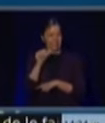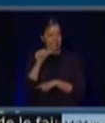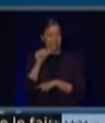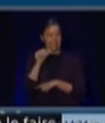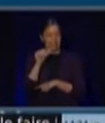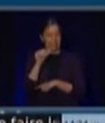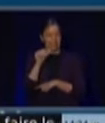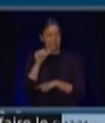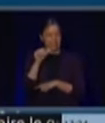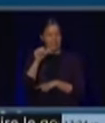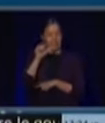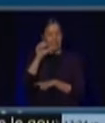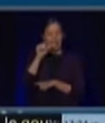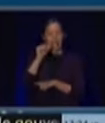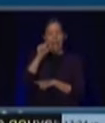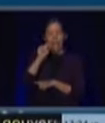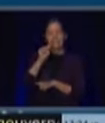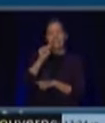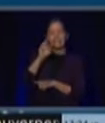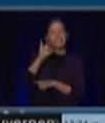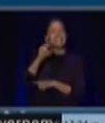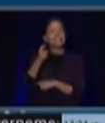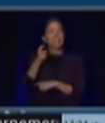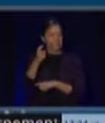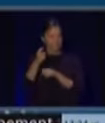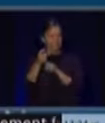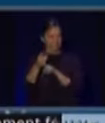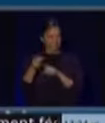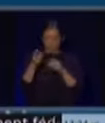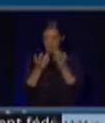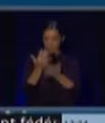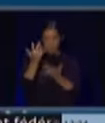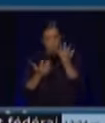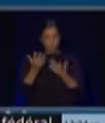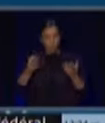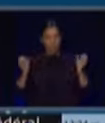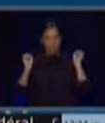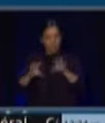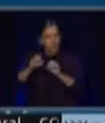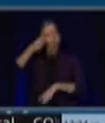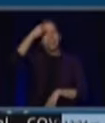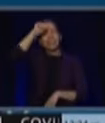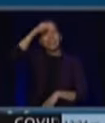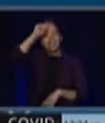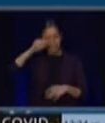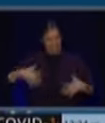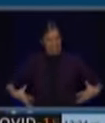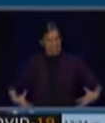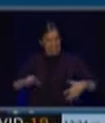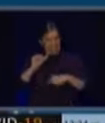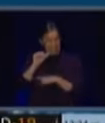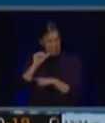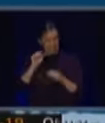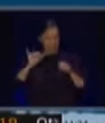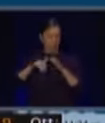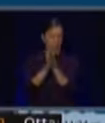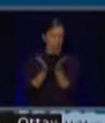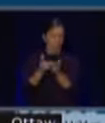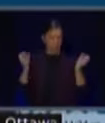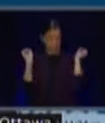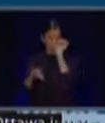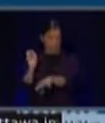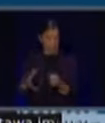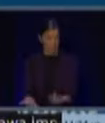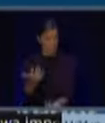Est-ce que ça pourrait être imité au Québec, vous pensez? Bien, écoutez, pour moi, brûler des livres, là, c'est